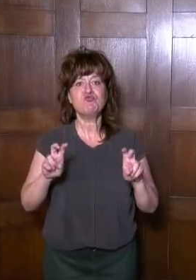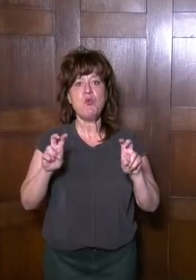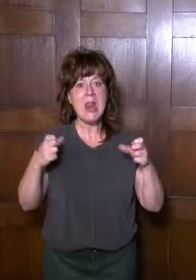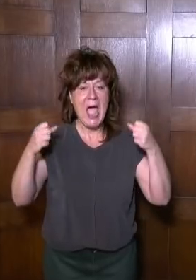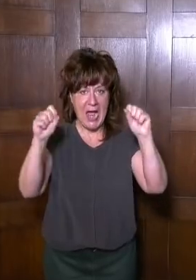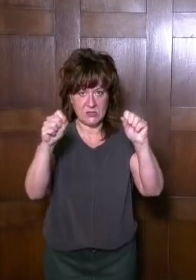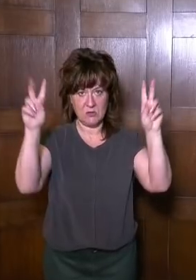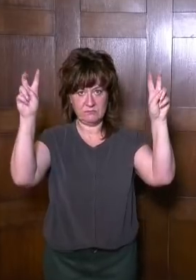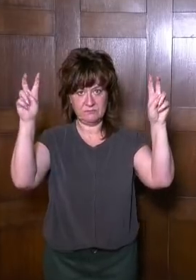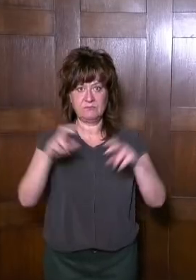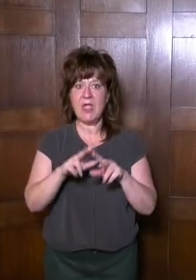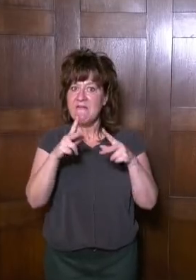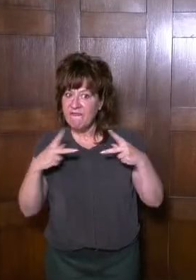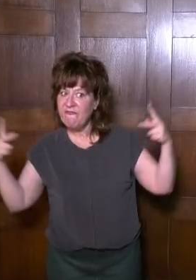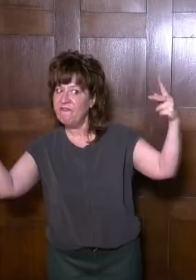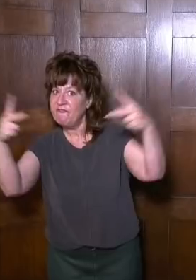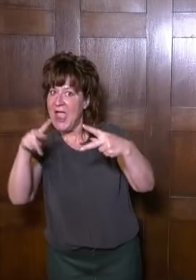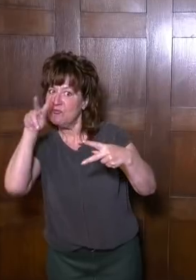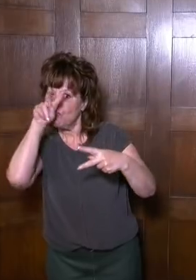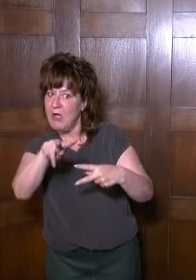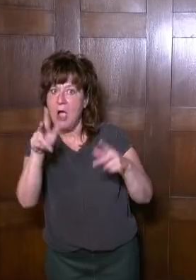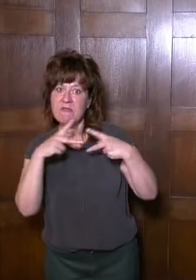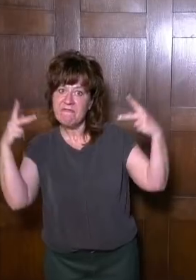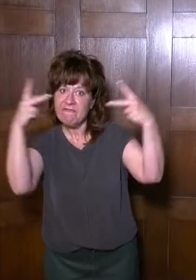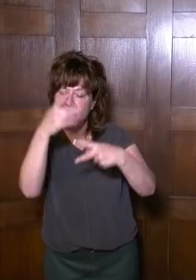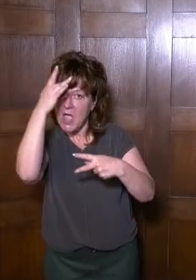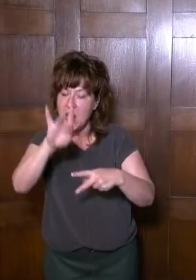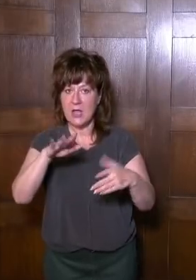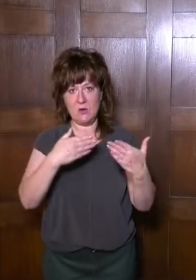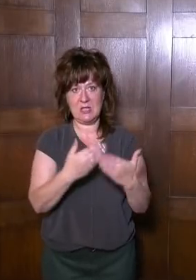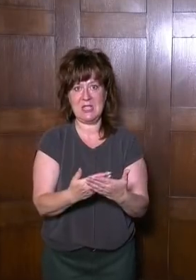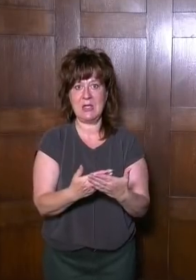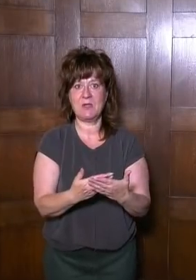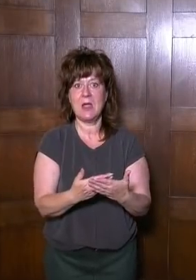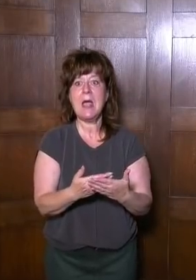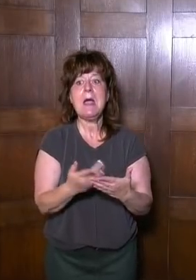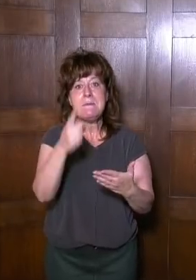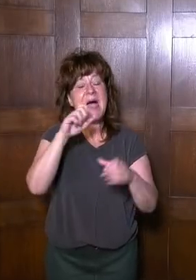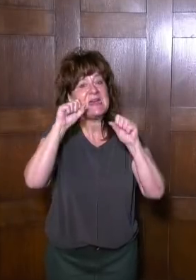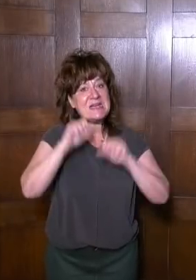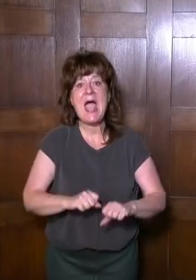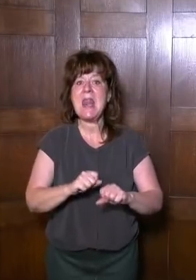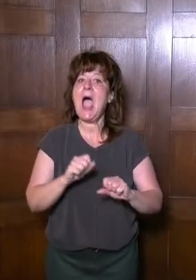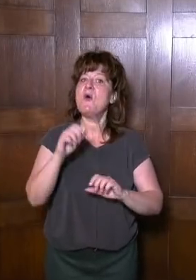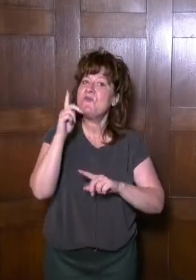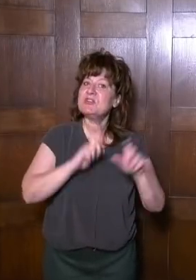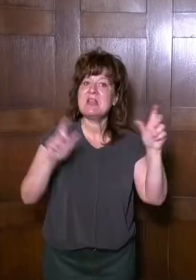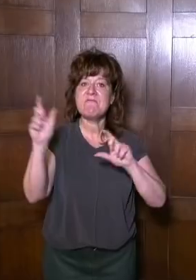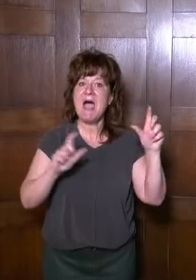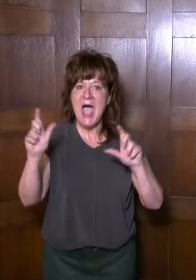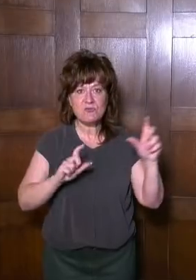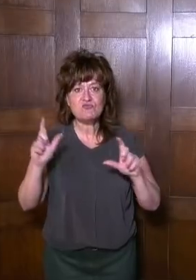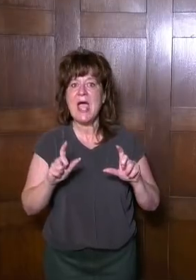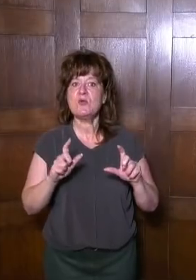komme ich zu dieser nächsten Sache. Da muss man einfach mal sagen, man kann gewisse Dinge legitim erstreiten. Also wir haben bei allen Veranstaltungen lediglich zwei